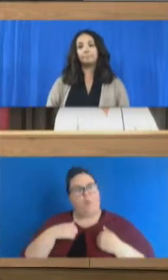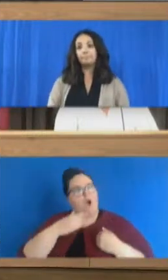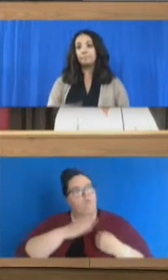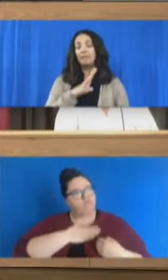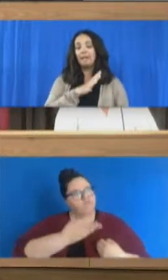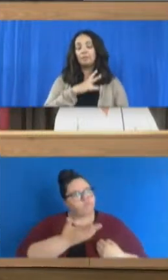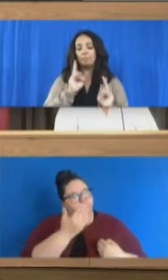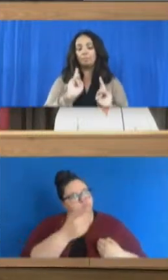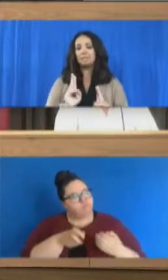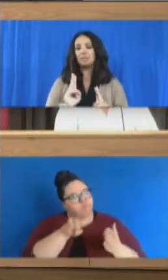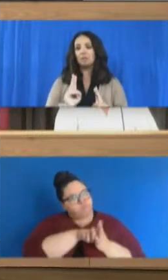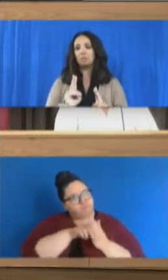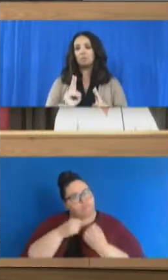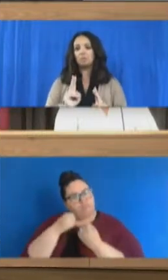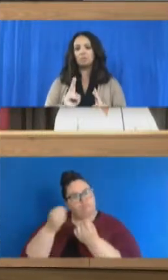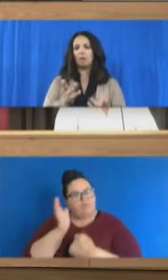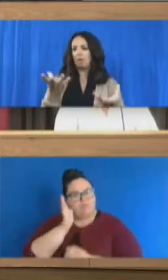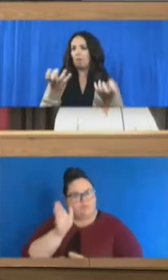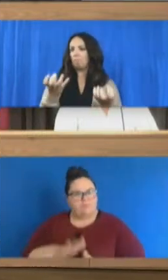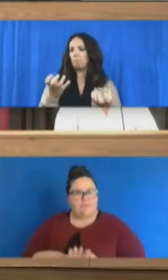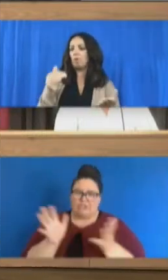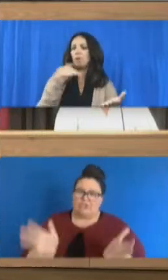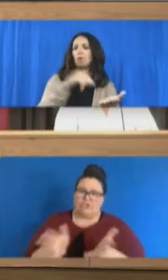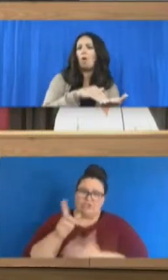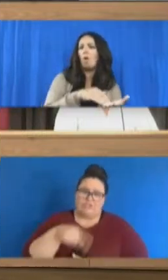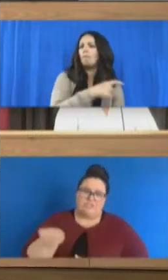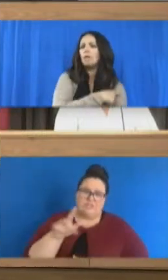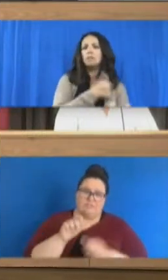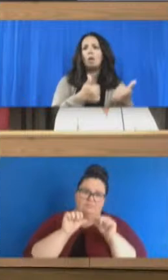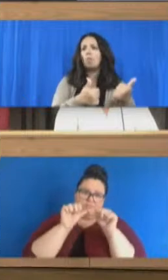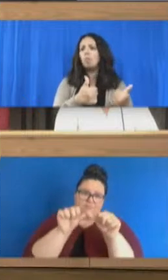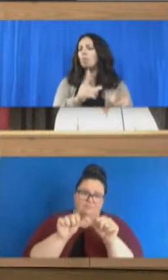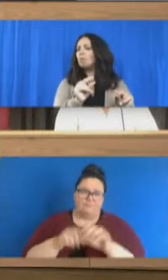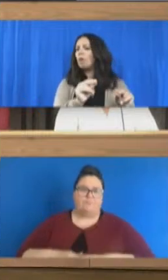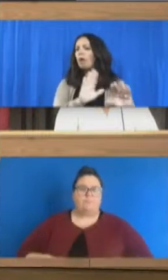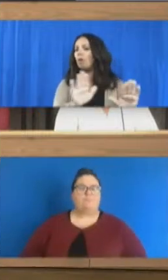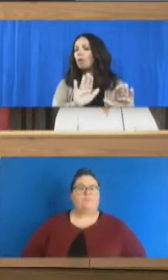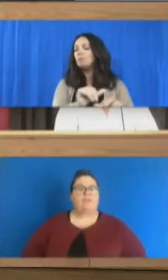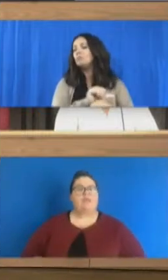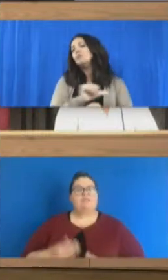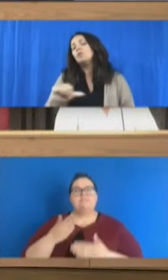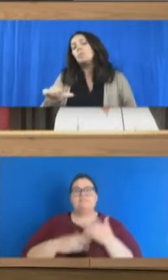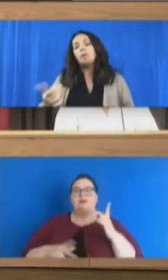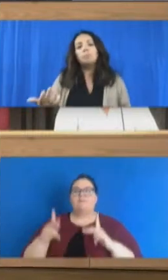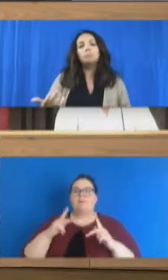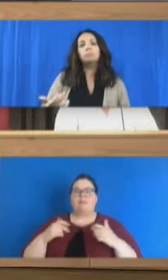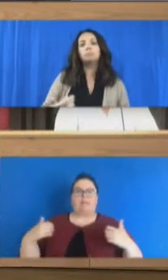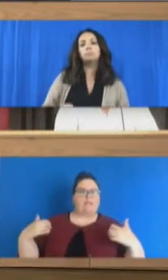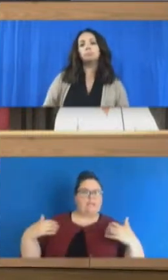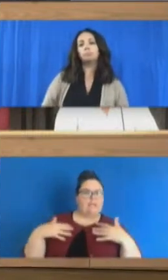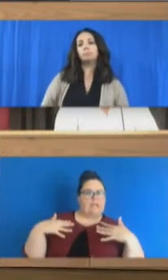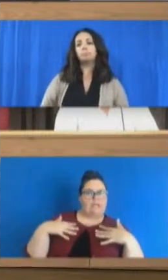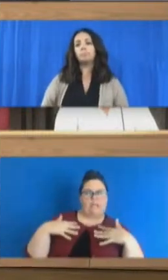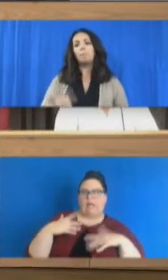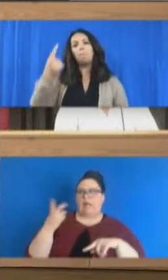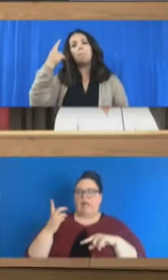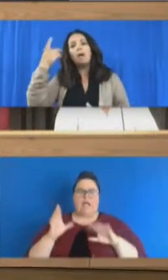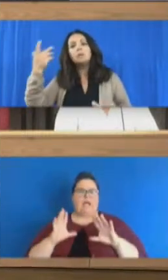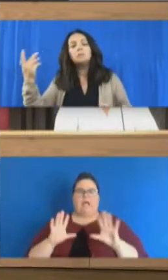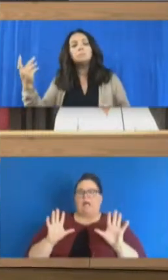demain pour le 1er juillet. Alors, si vous n'avez pas d'autres choses qui sont planifiées pour